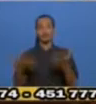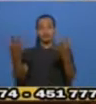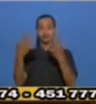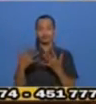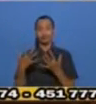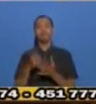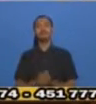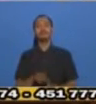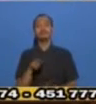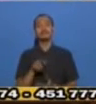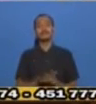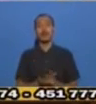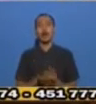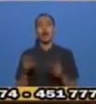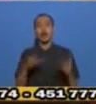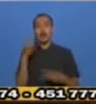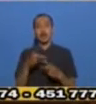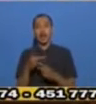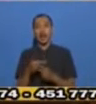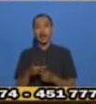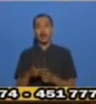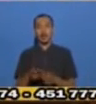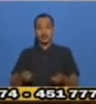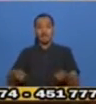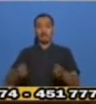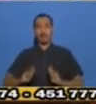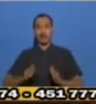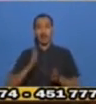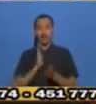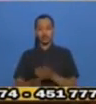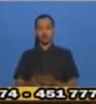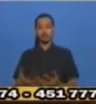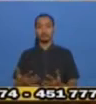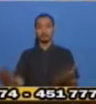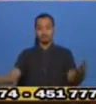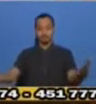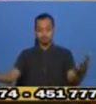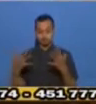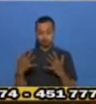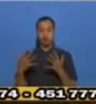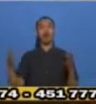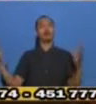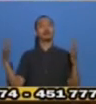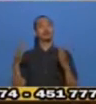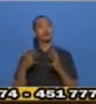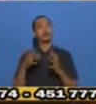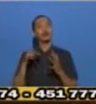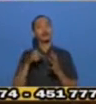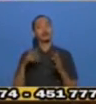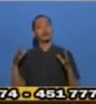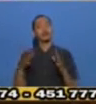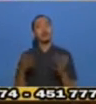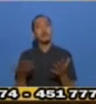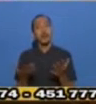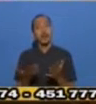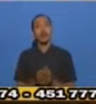ya, kalau kata orang Jawa ya Mbak Fira, kemeruyuk itu terus nanti terjadi kerumunan malah nggak jadi vaksin, malah jadi klaster